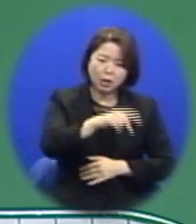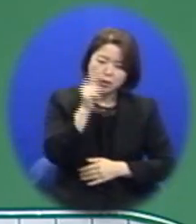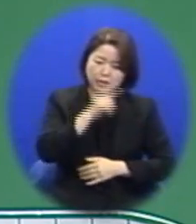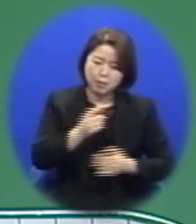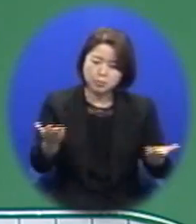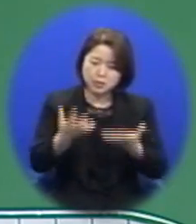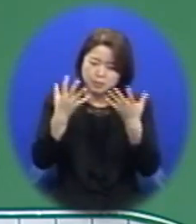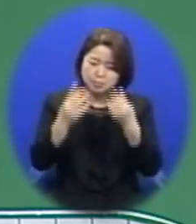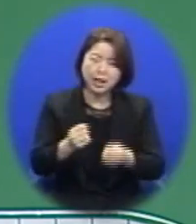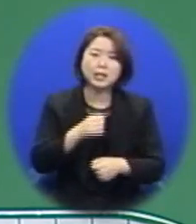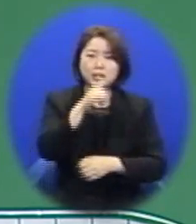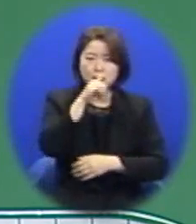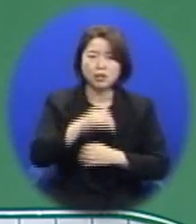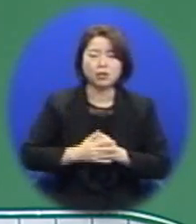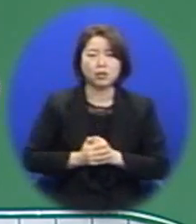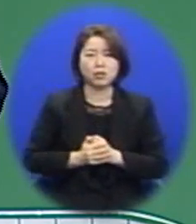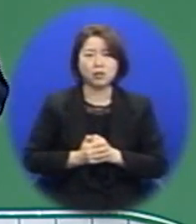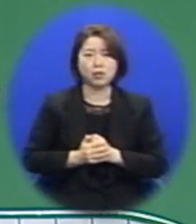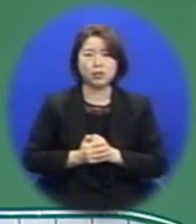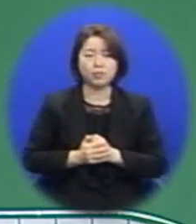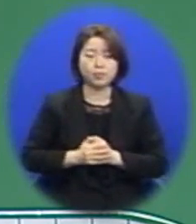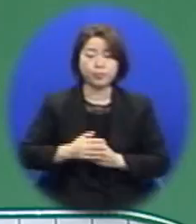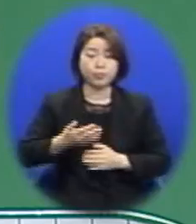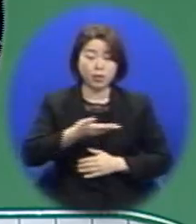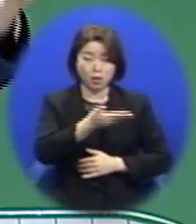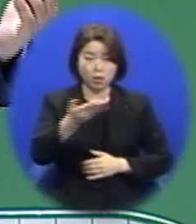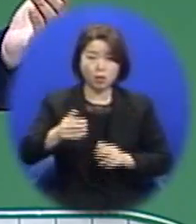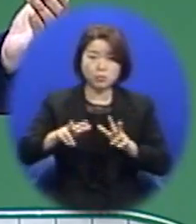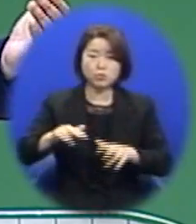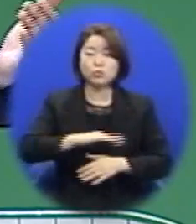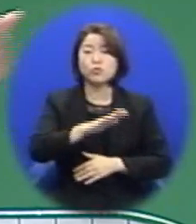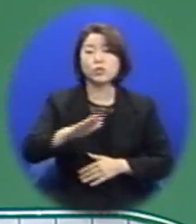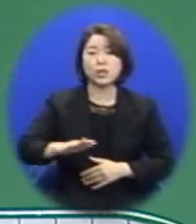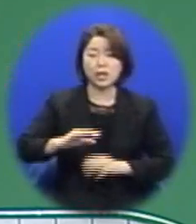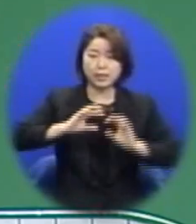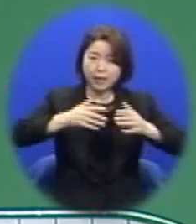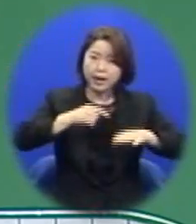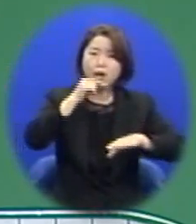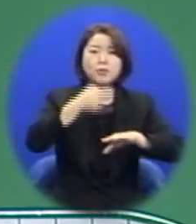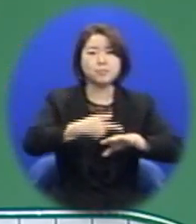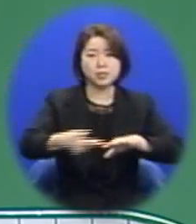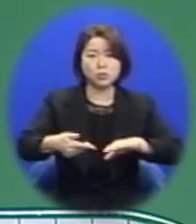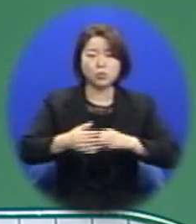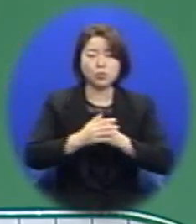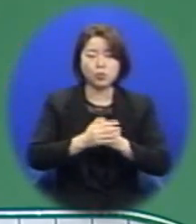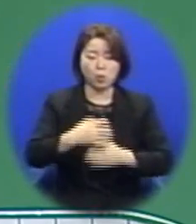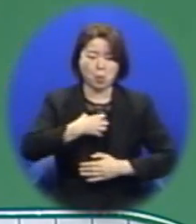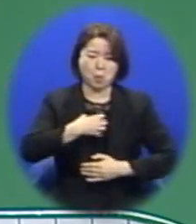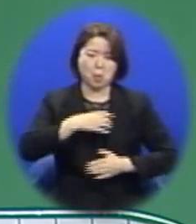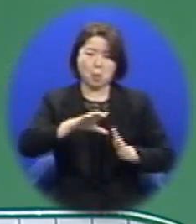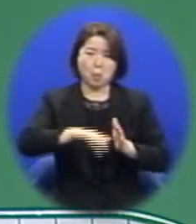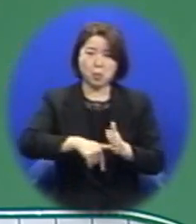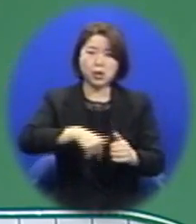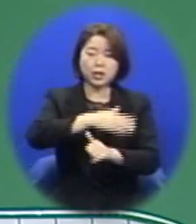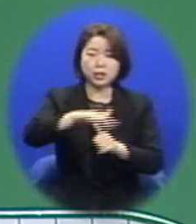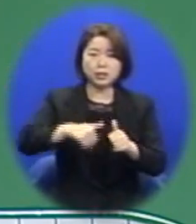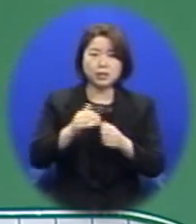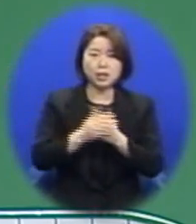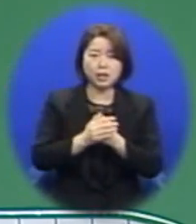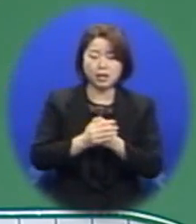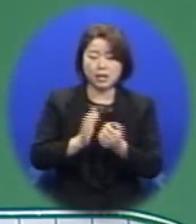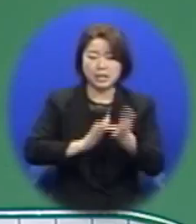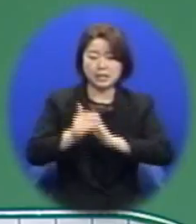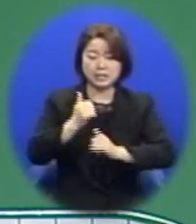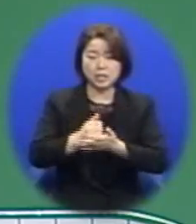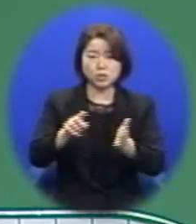저질렀습니다. 여러분 지금 우리가 나라와 민족의 지금 위기 상황에서 우리 예수 믿는 성도들이 해야